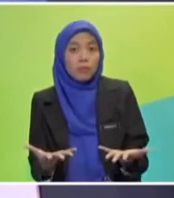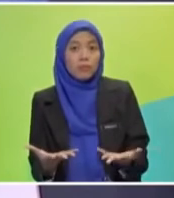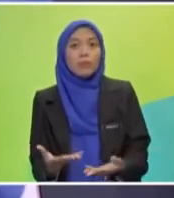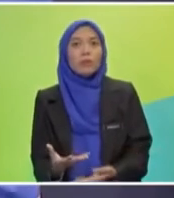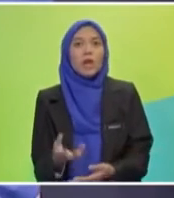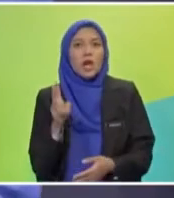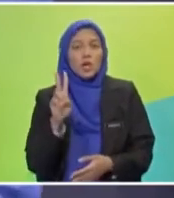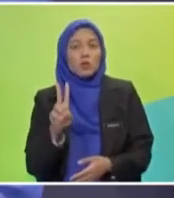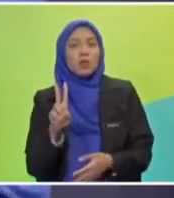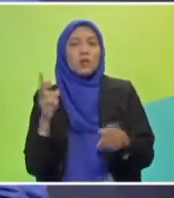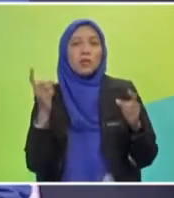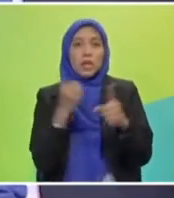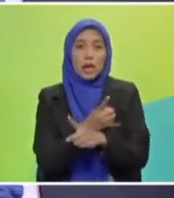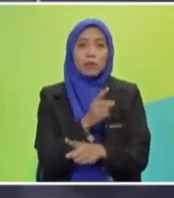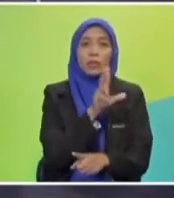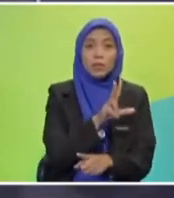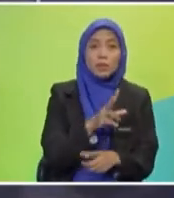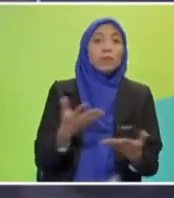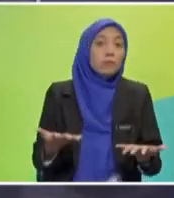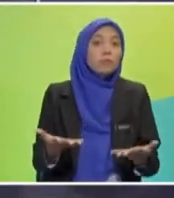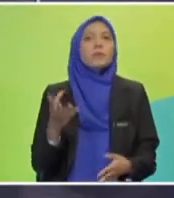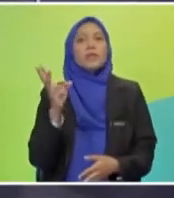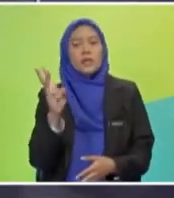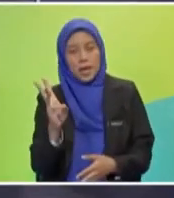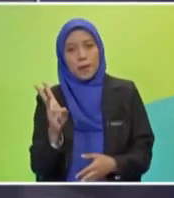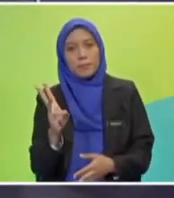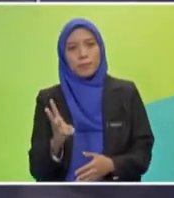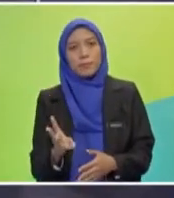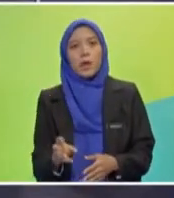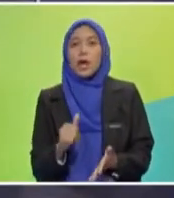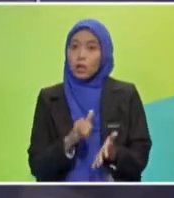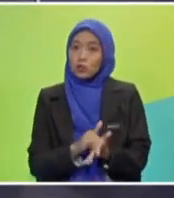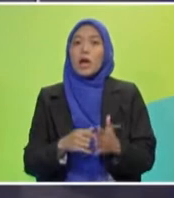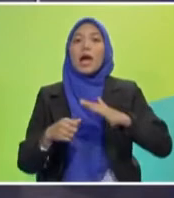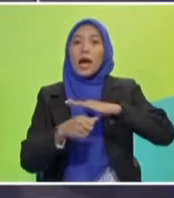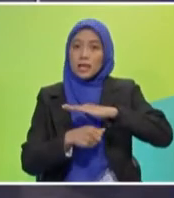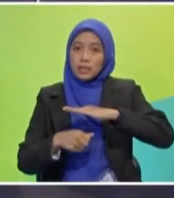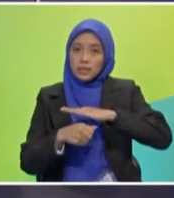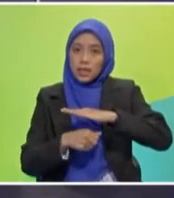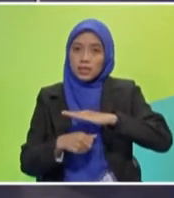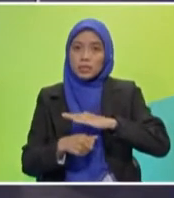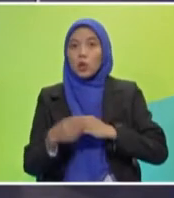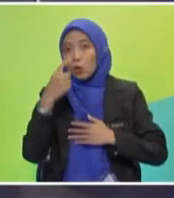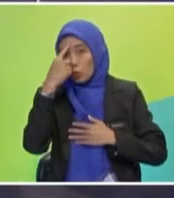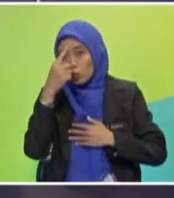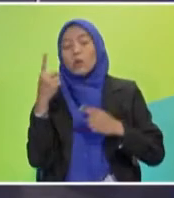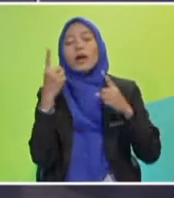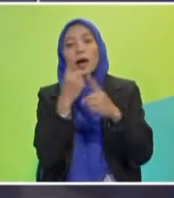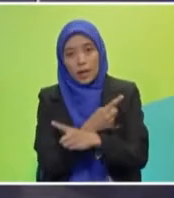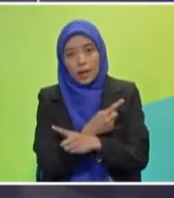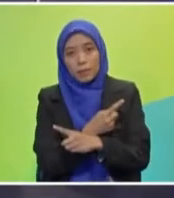tiga sama dengan enam. Jadi itu adalah asas untuk proses darab kita, iaitu